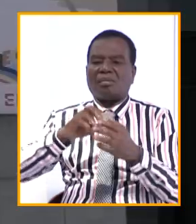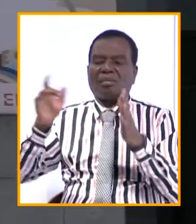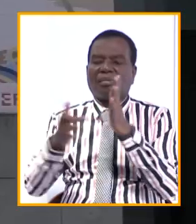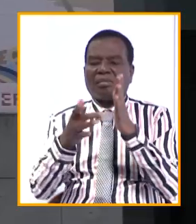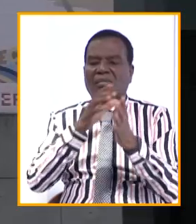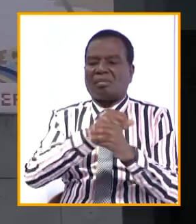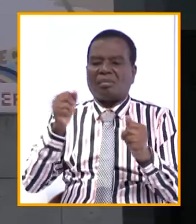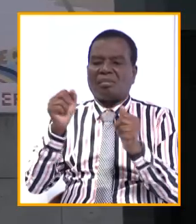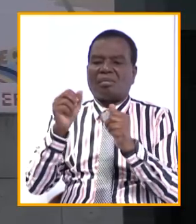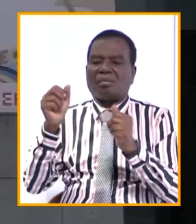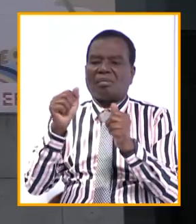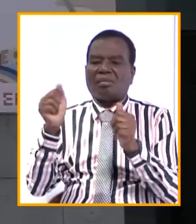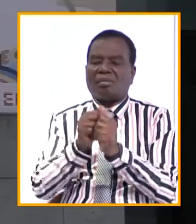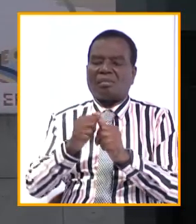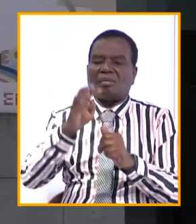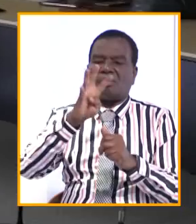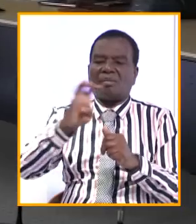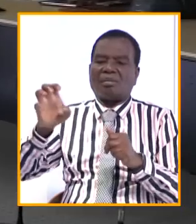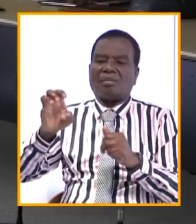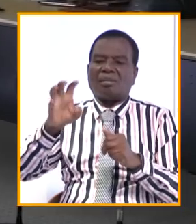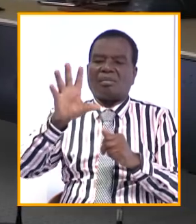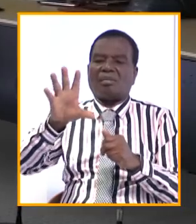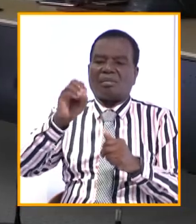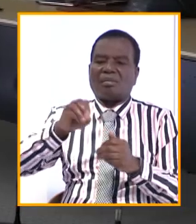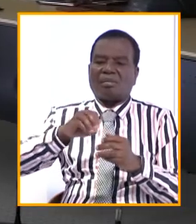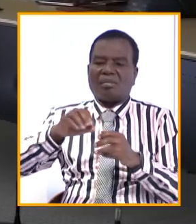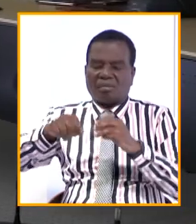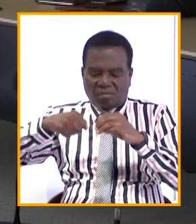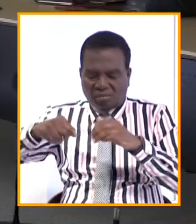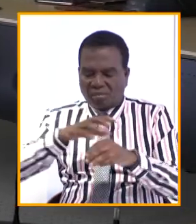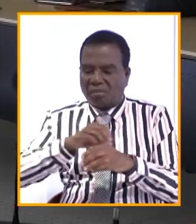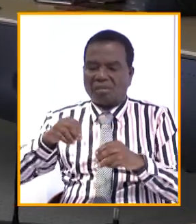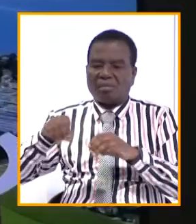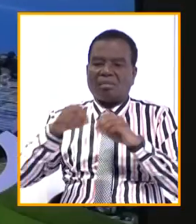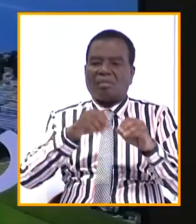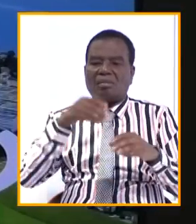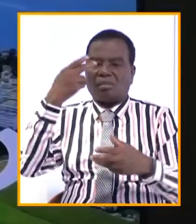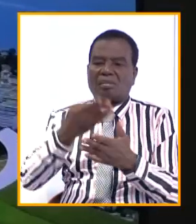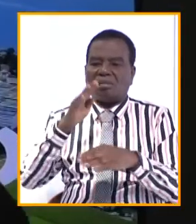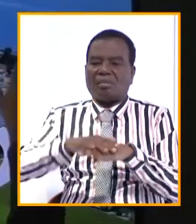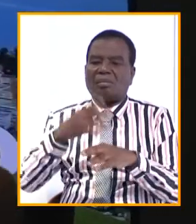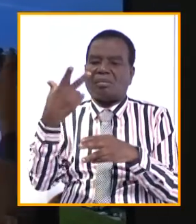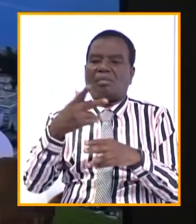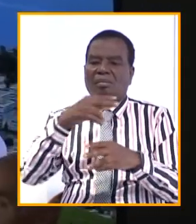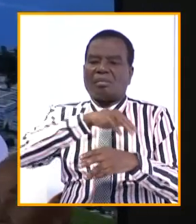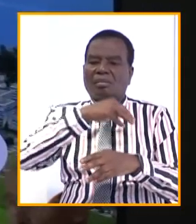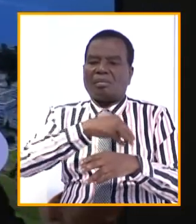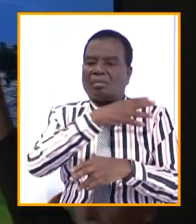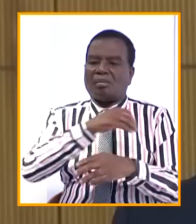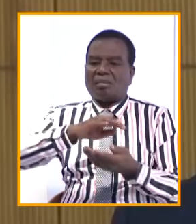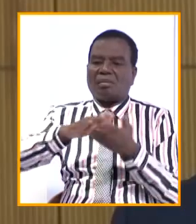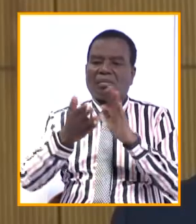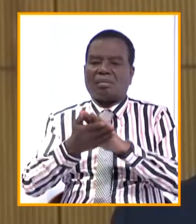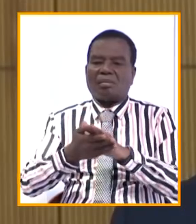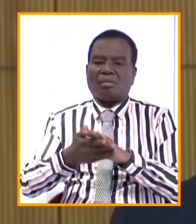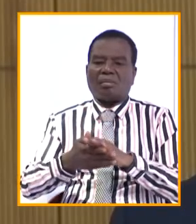ses 450 laboratoires et groupes de recherche se concentre sur trois missions, l'enseignement, la recherche et l'innovation. Nous